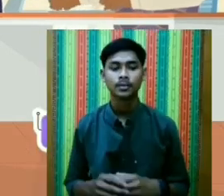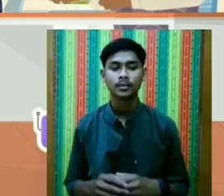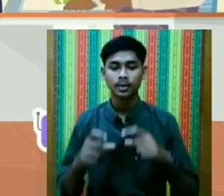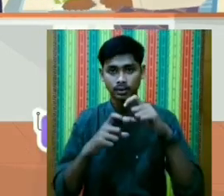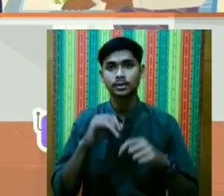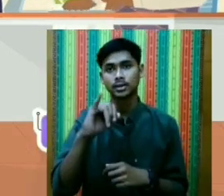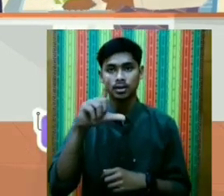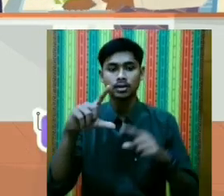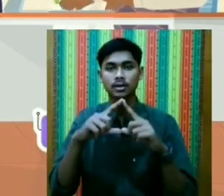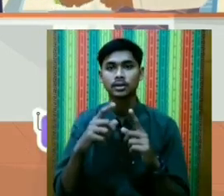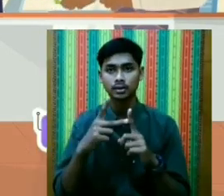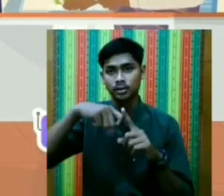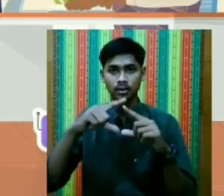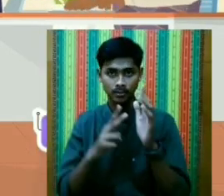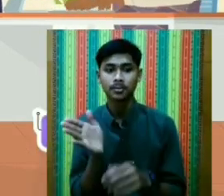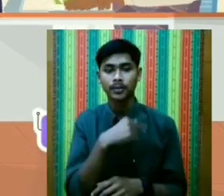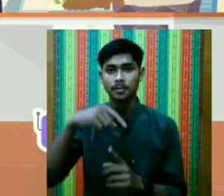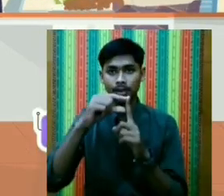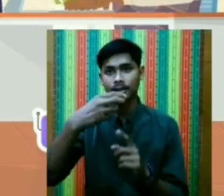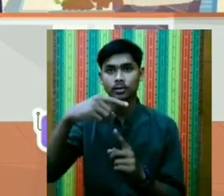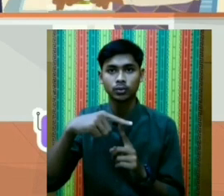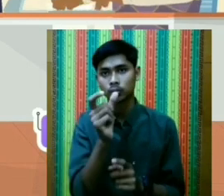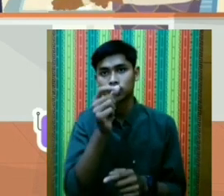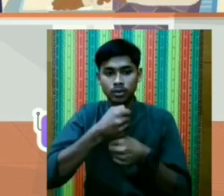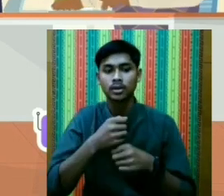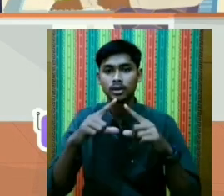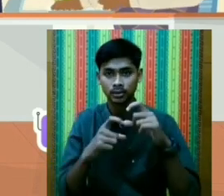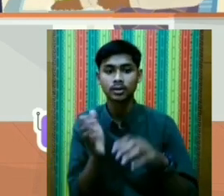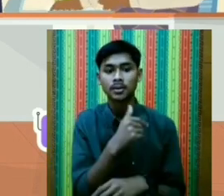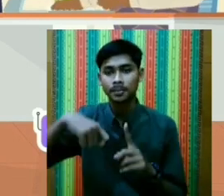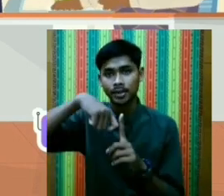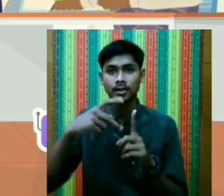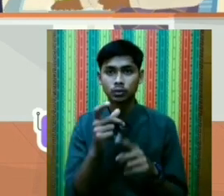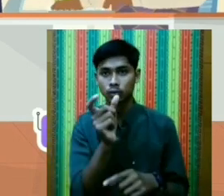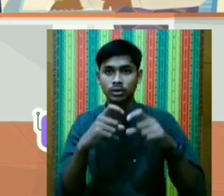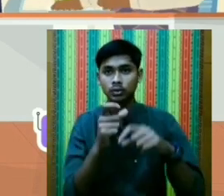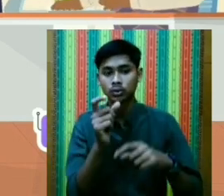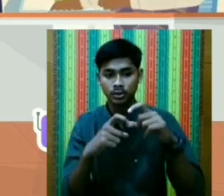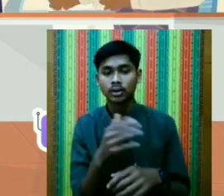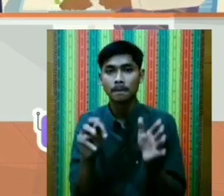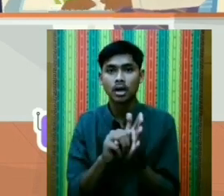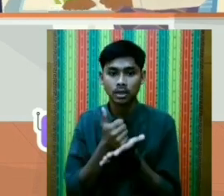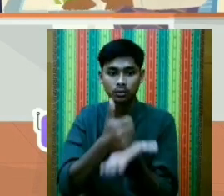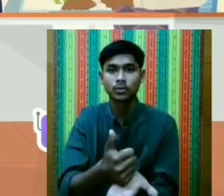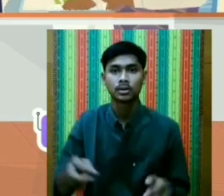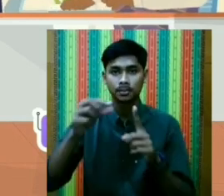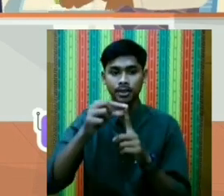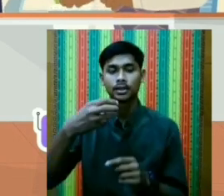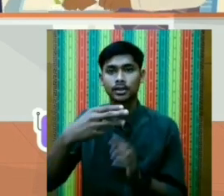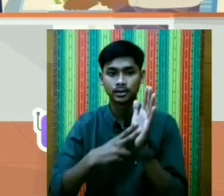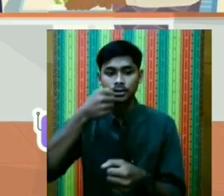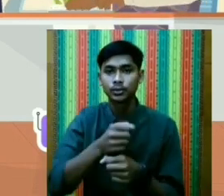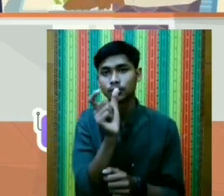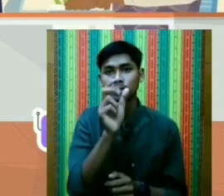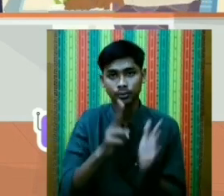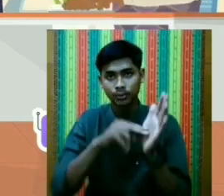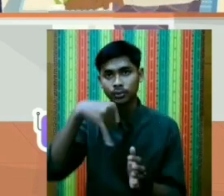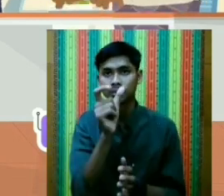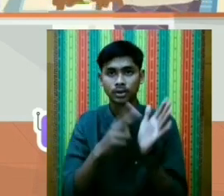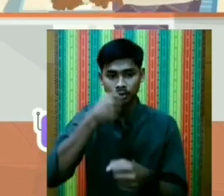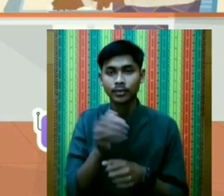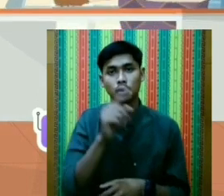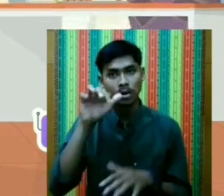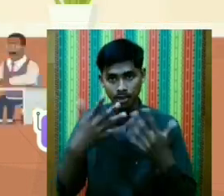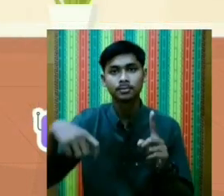atau panggilan langsung jadi pastikan dulu nomor HPnya selalu aktif ya Bu sesudah itu